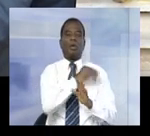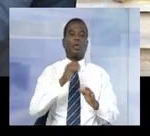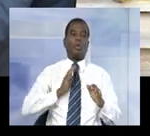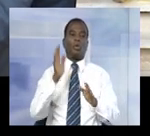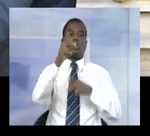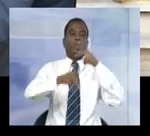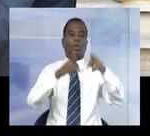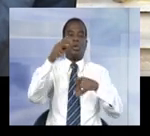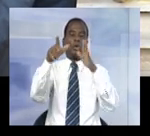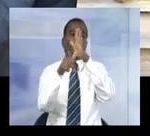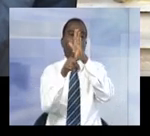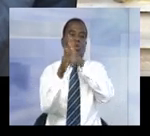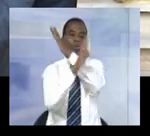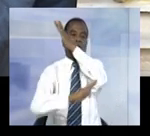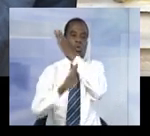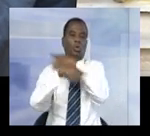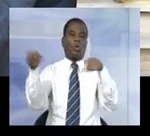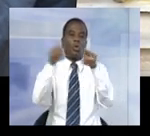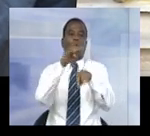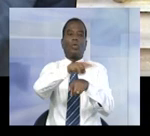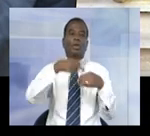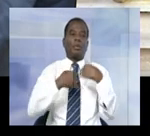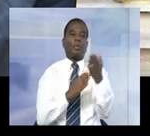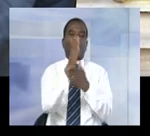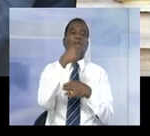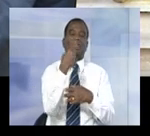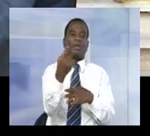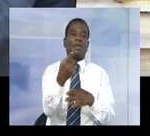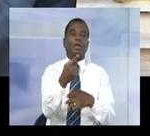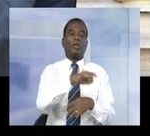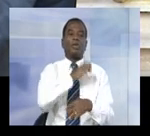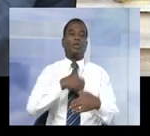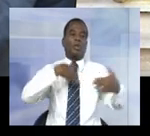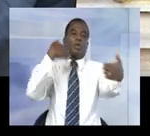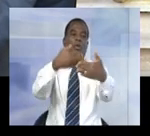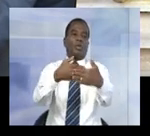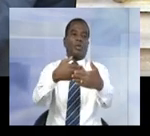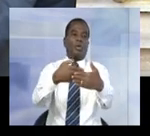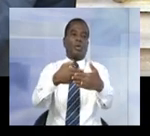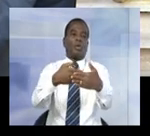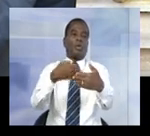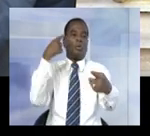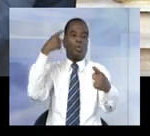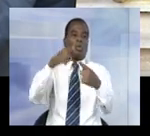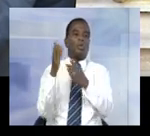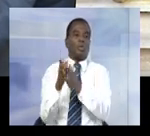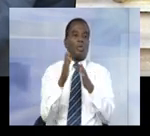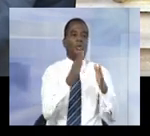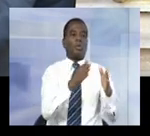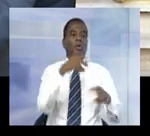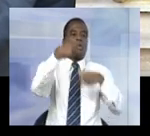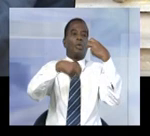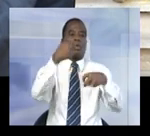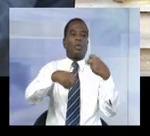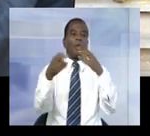peuples, de la sous-région, comme vous l'avez si bien dit, Monsieur le Président. Je suis arrivé effectivement tout juste pour régler un problème ponctuel